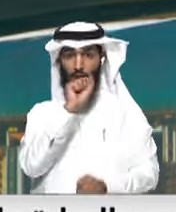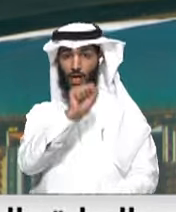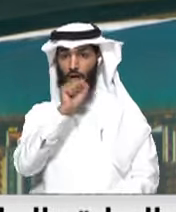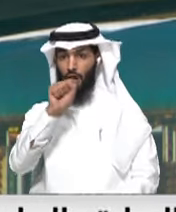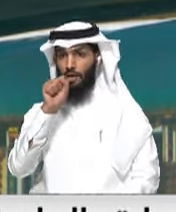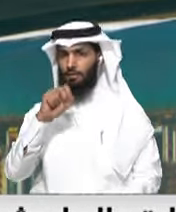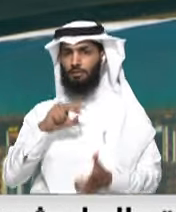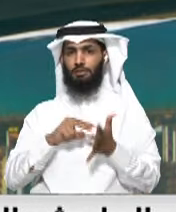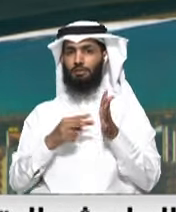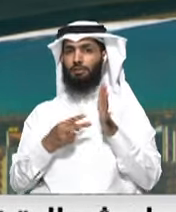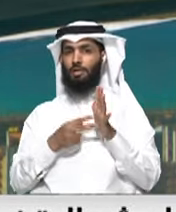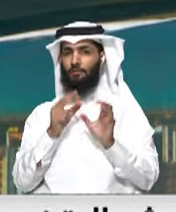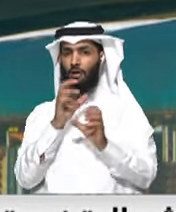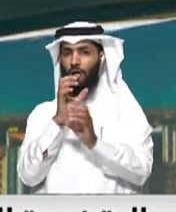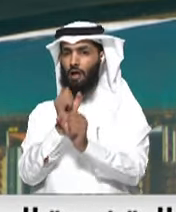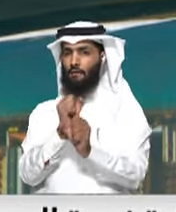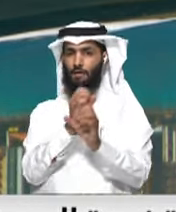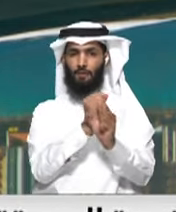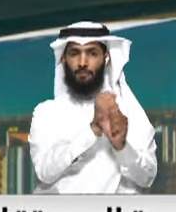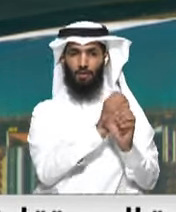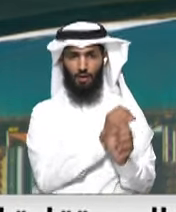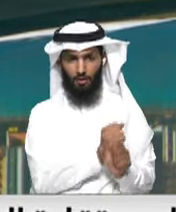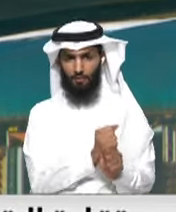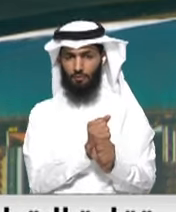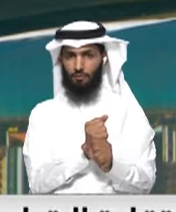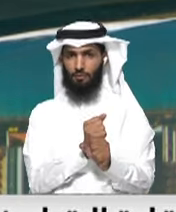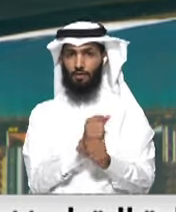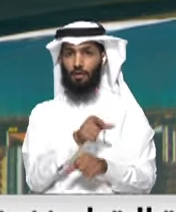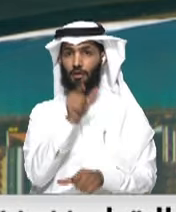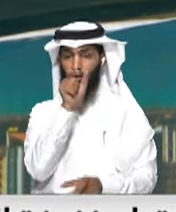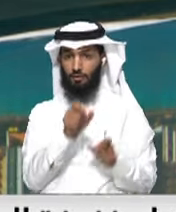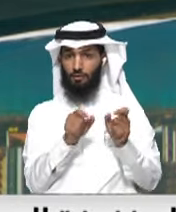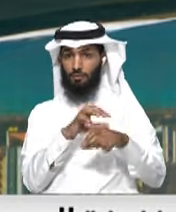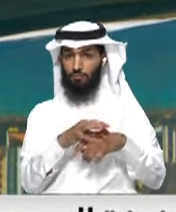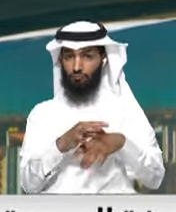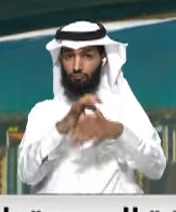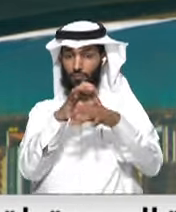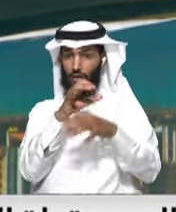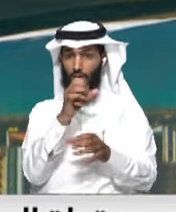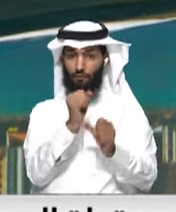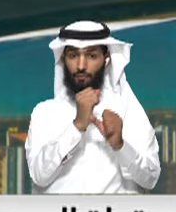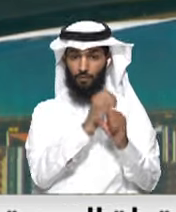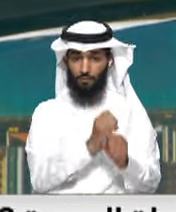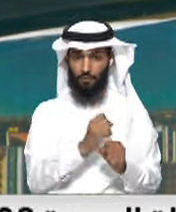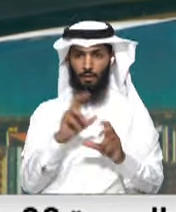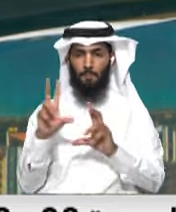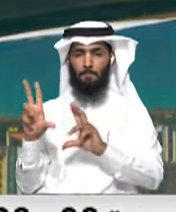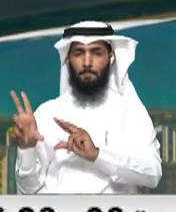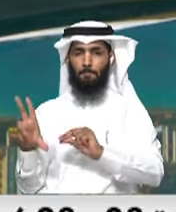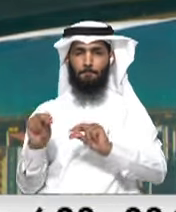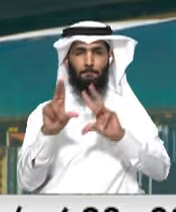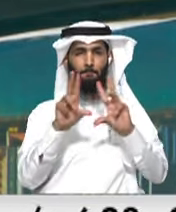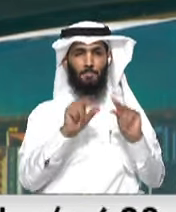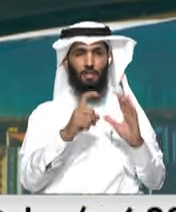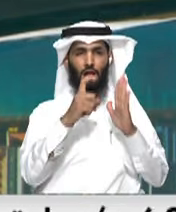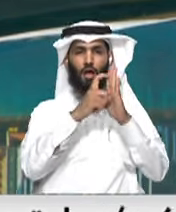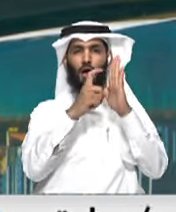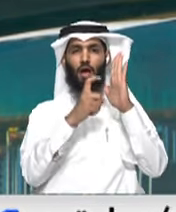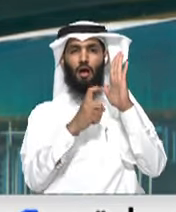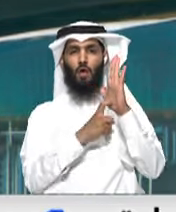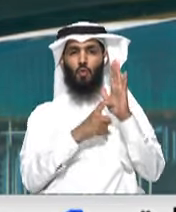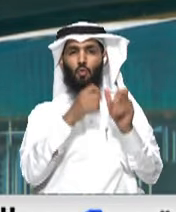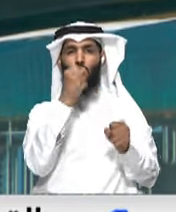بالإضافة إلى توعية العمالة بالحقوق المكفولة لهم بموجب قوانين العمل وتقديم